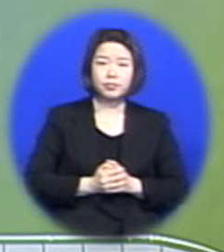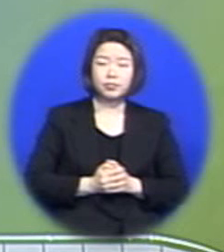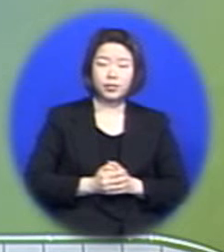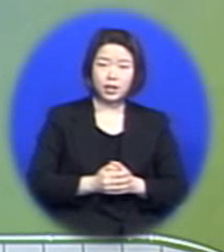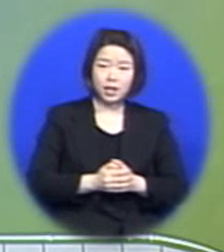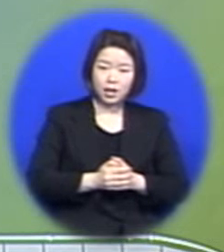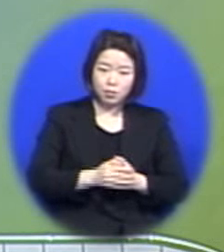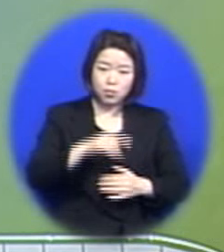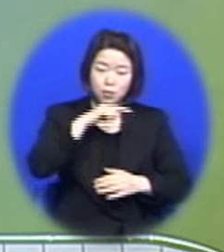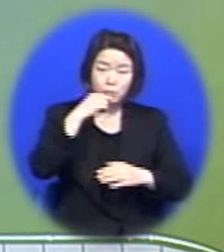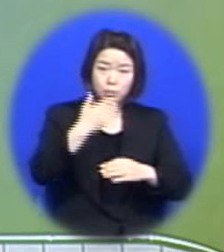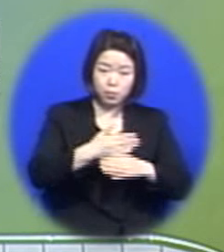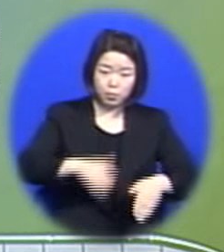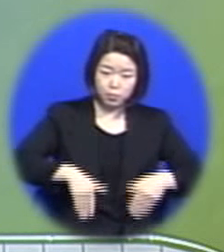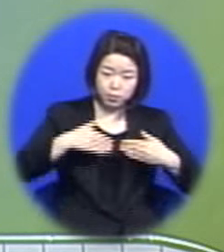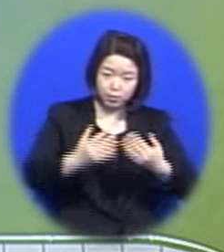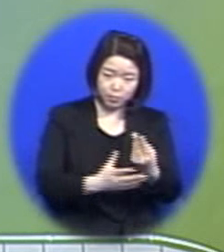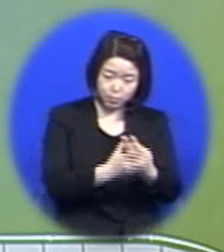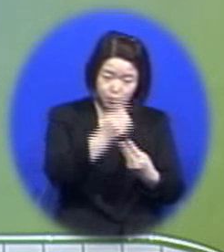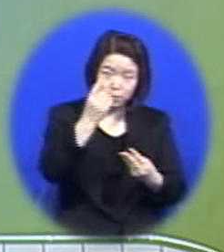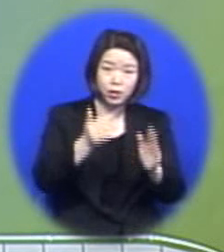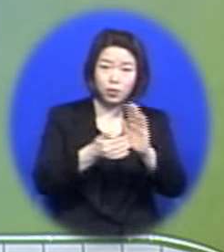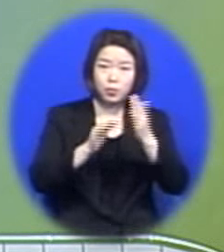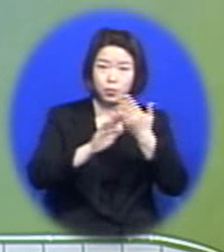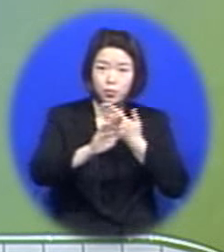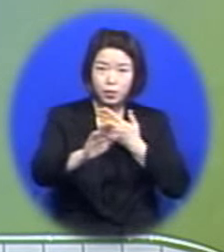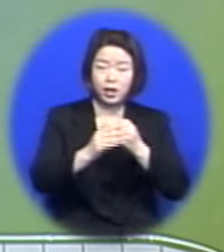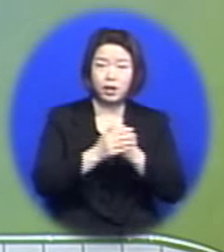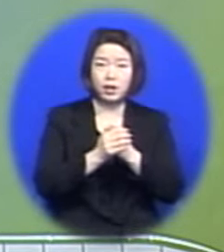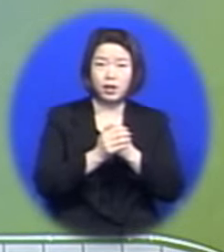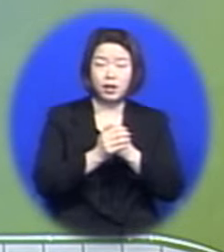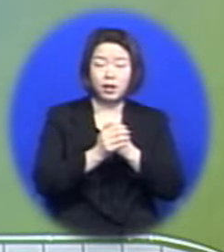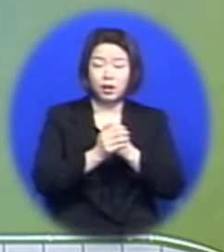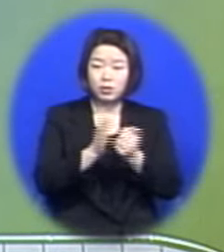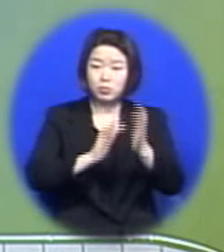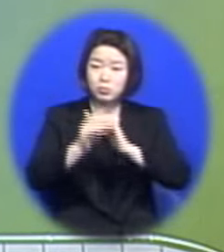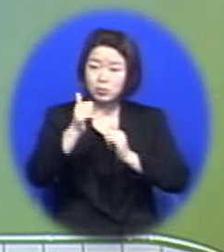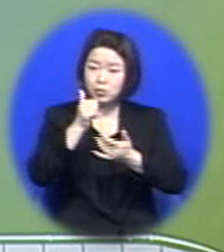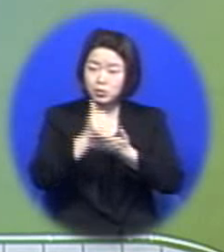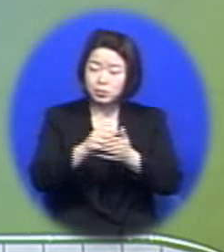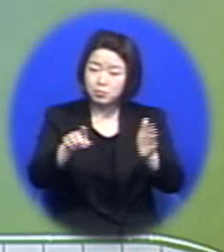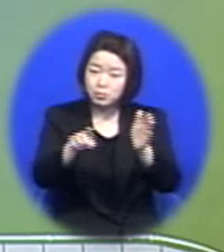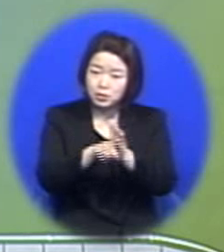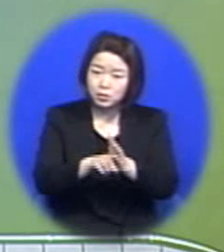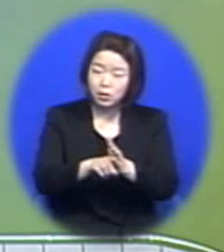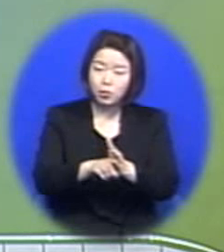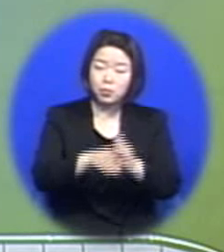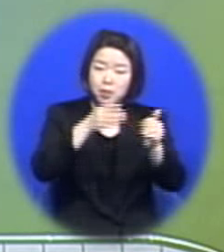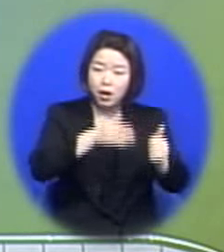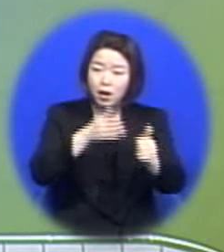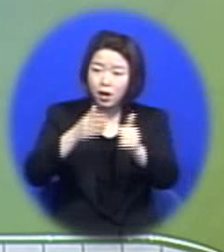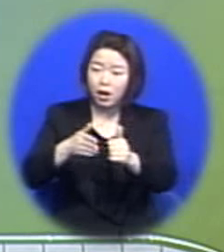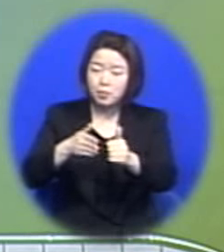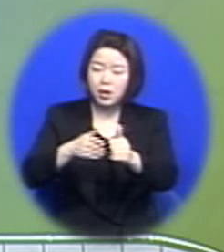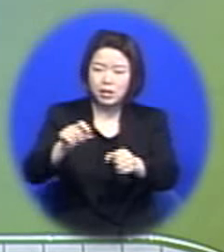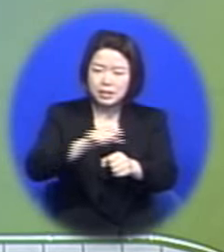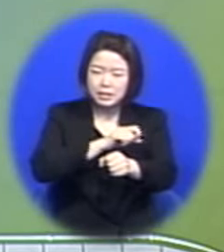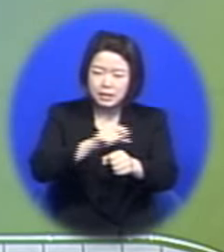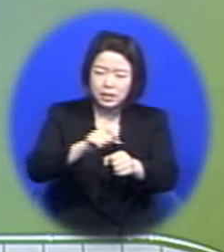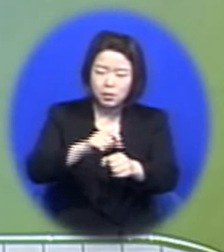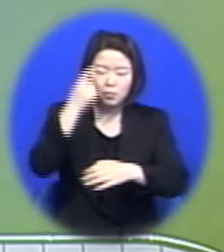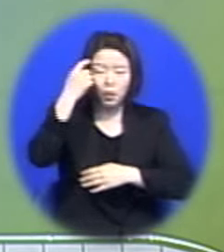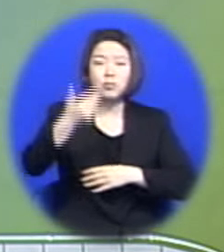통일 후에 북한 동포들에게 예수님을 믿으라고 하면 그들이 틀림없이 물을 거예요. 그가 누구냐고, 예수가